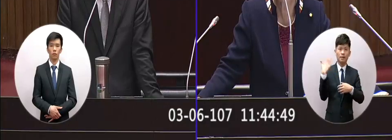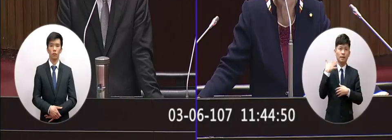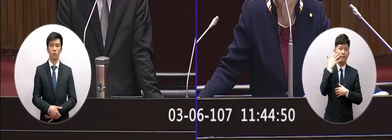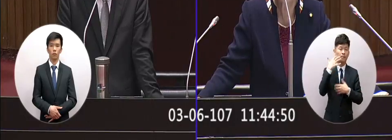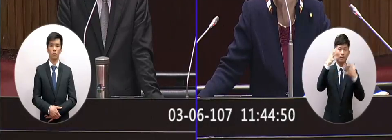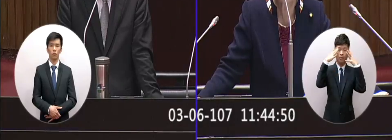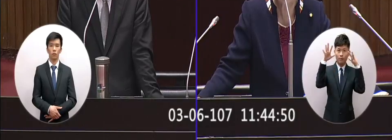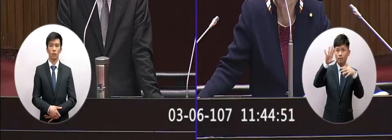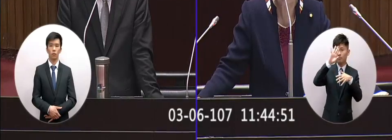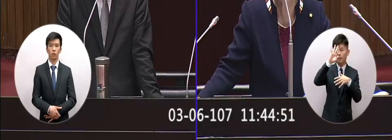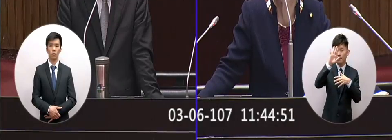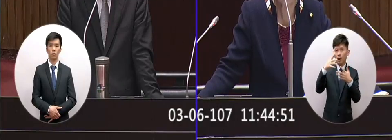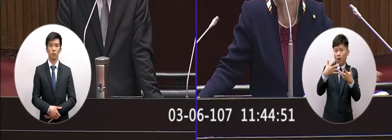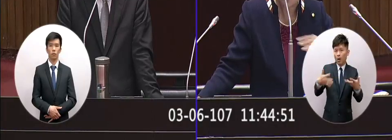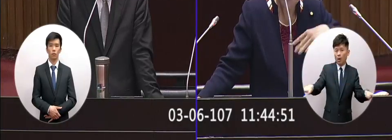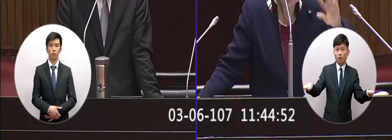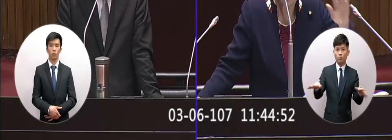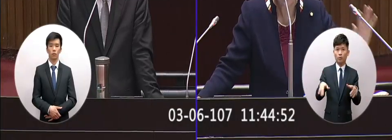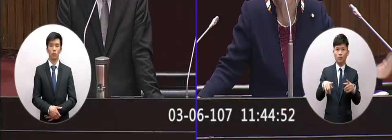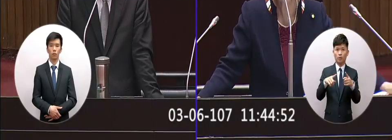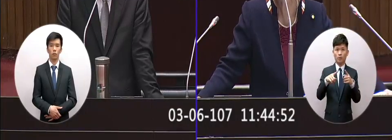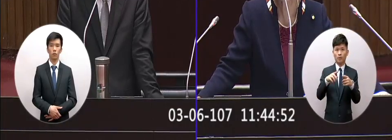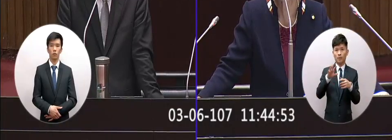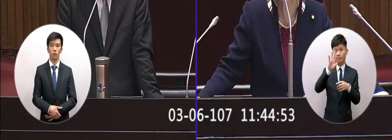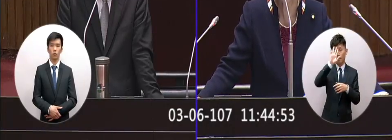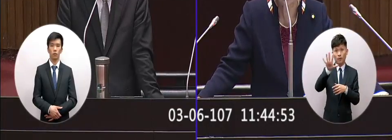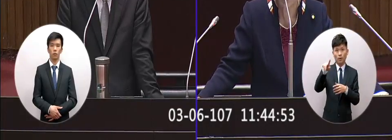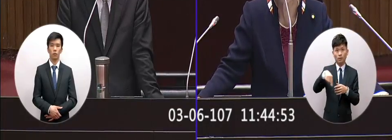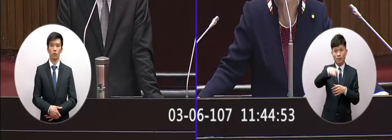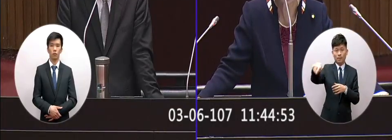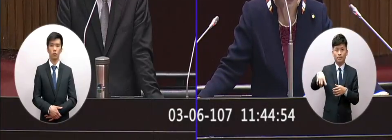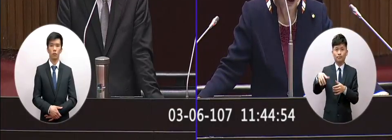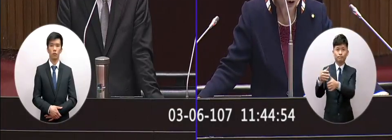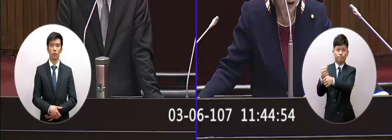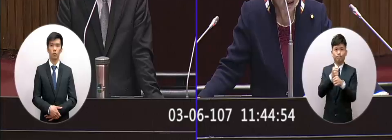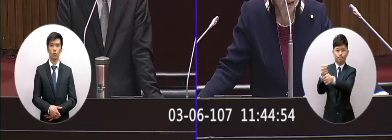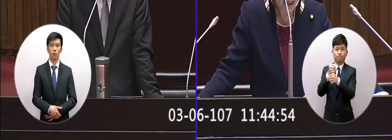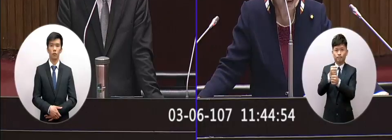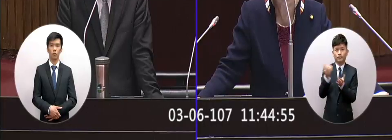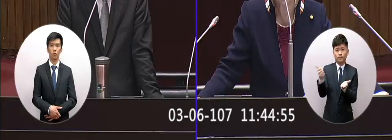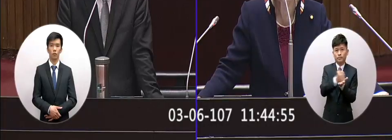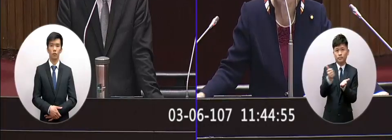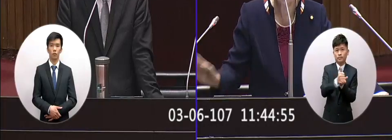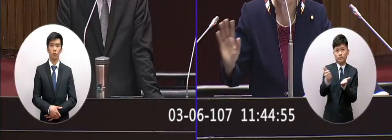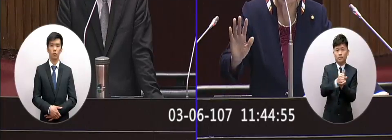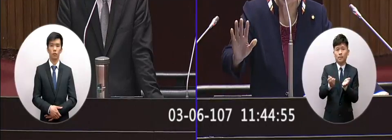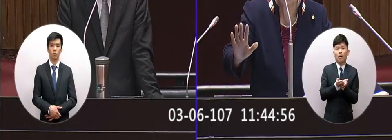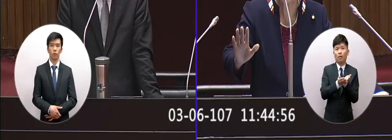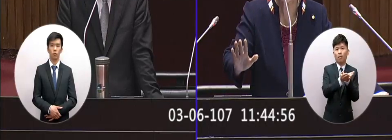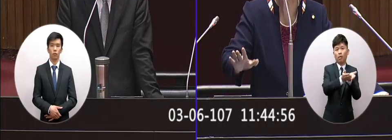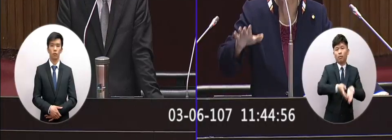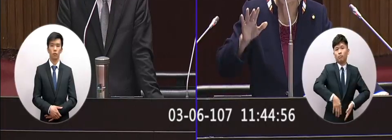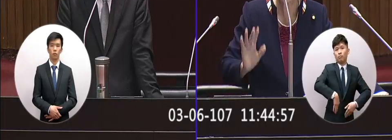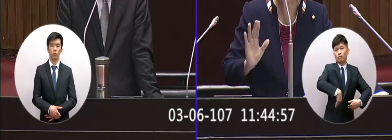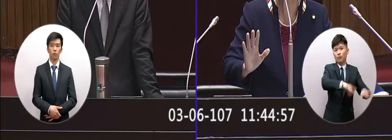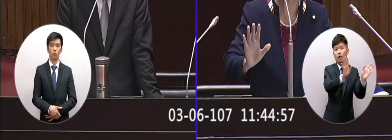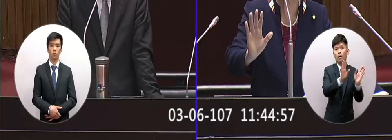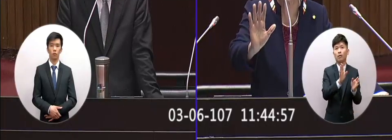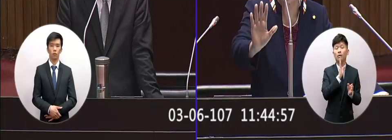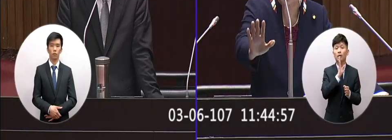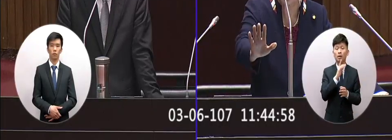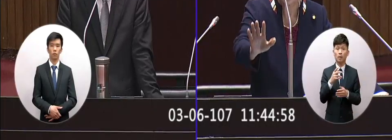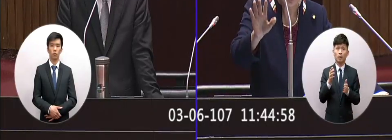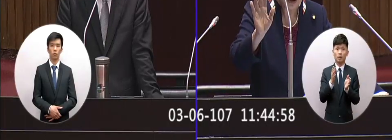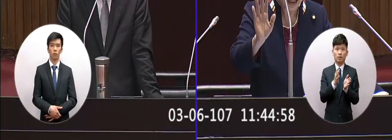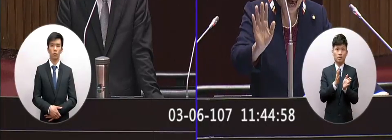病人把它放在船上，然后把它放逐到海上去，让它去漂流。所以呢，这个呢，他把它称作是渔人船，因为理性的社会